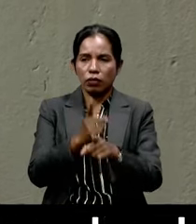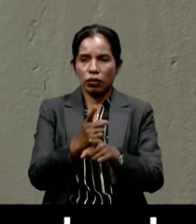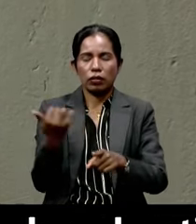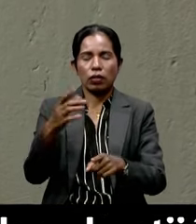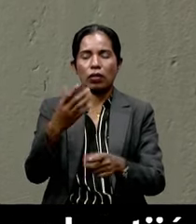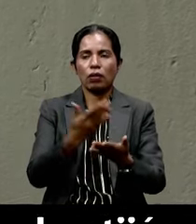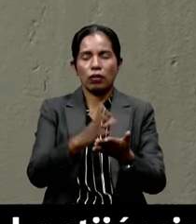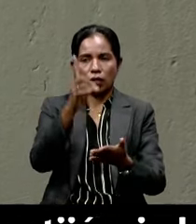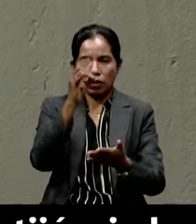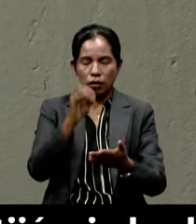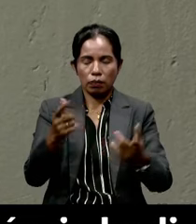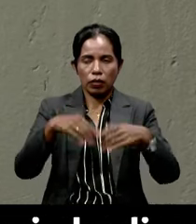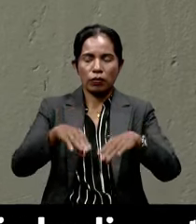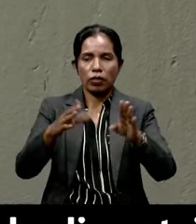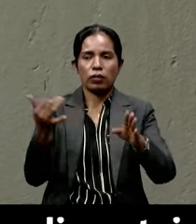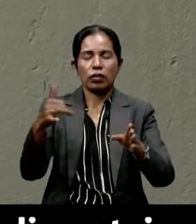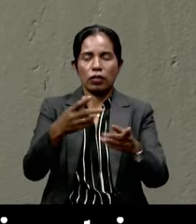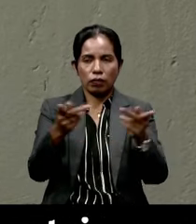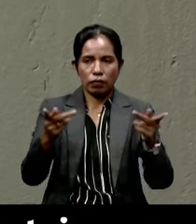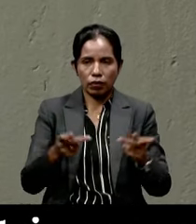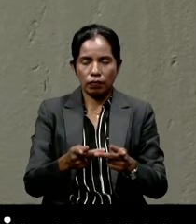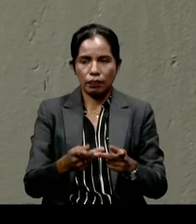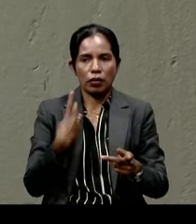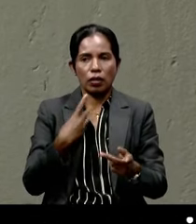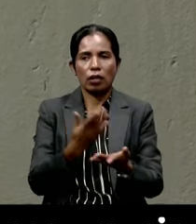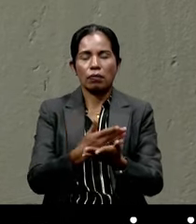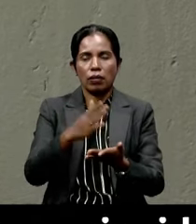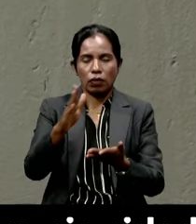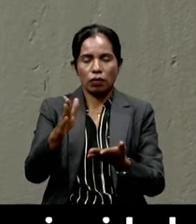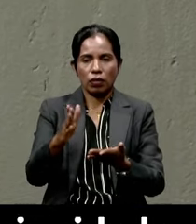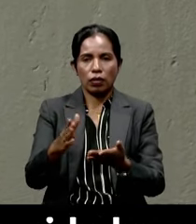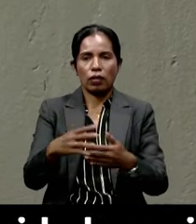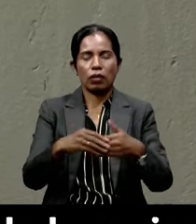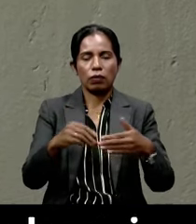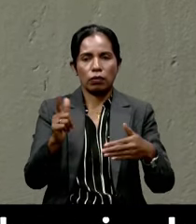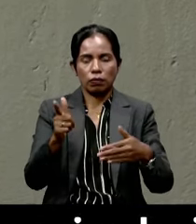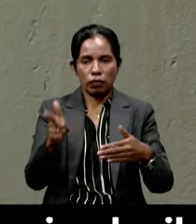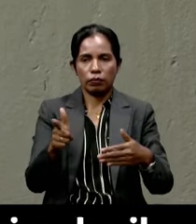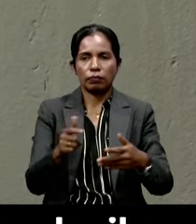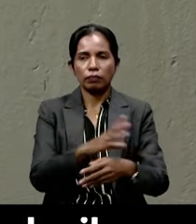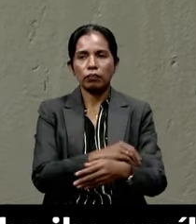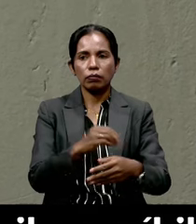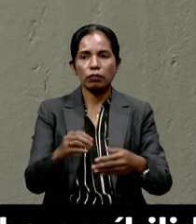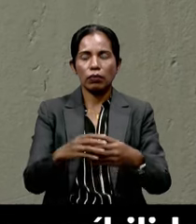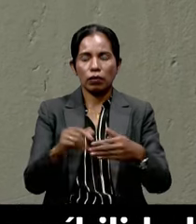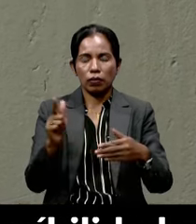edi lima ya mai fa pali serna fatin ne ami sosa bin $21 $21